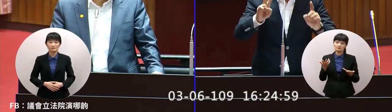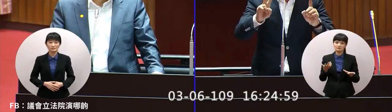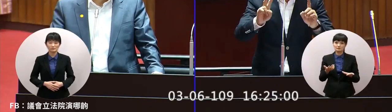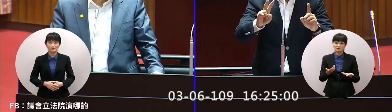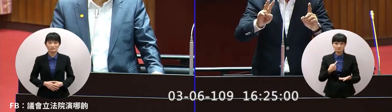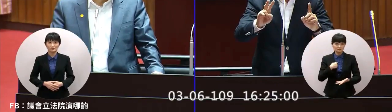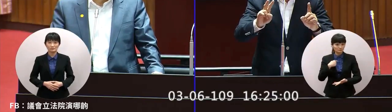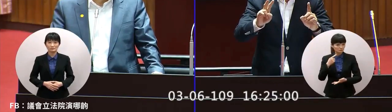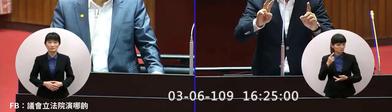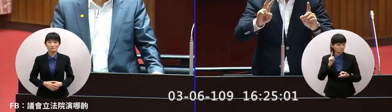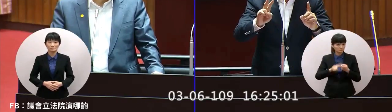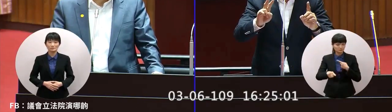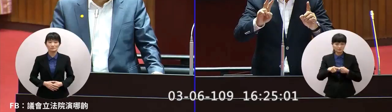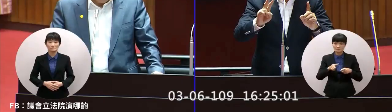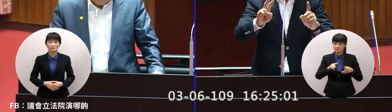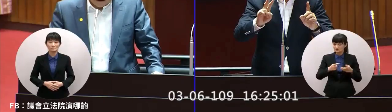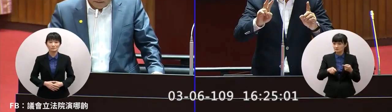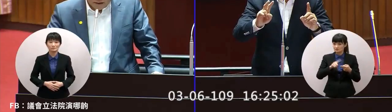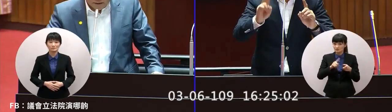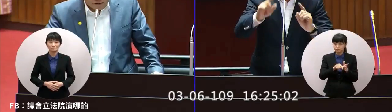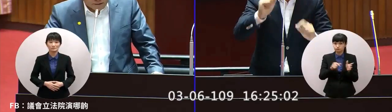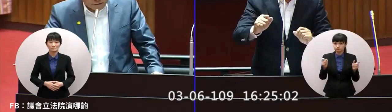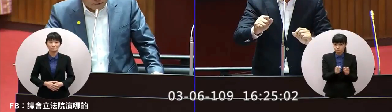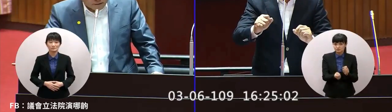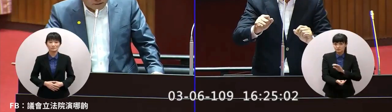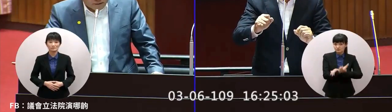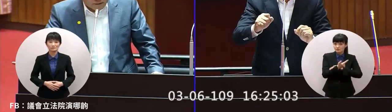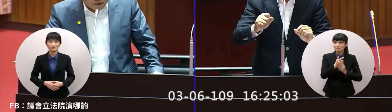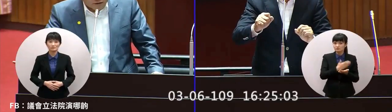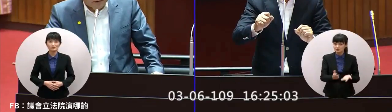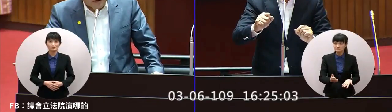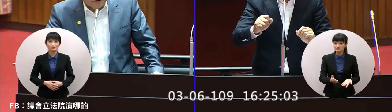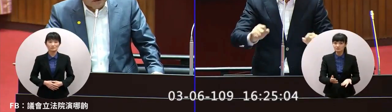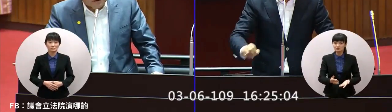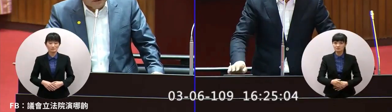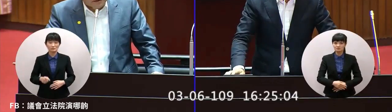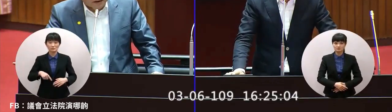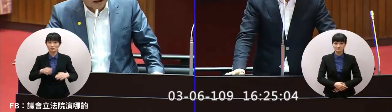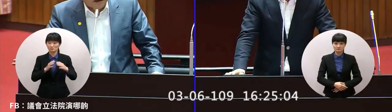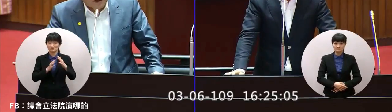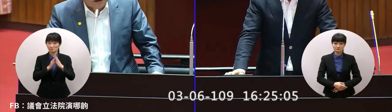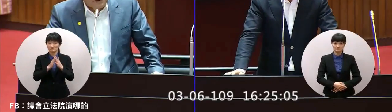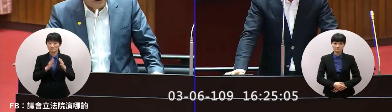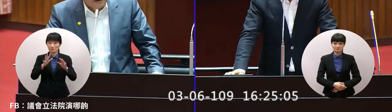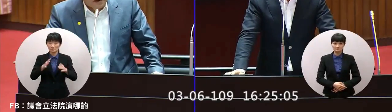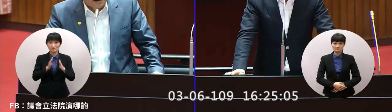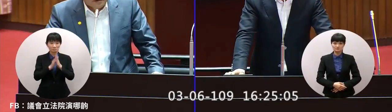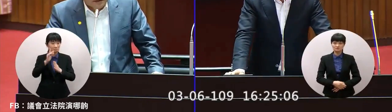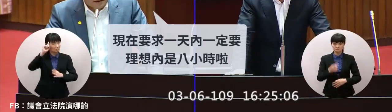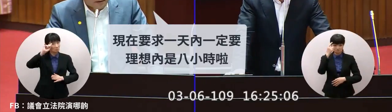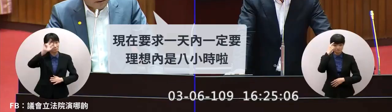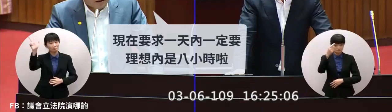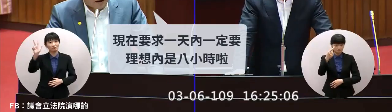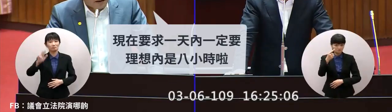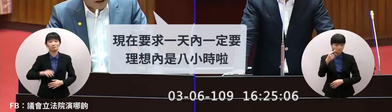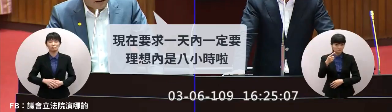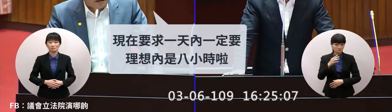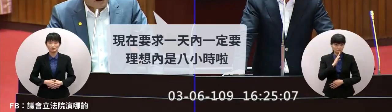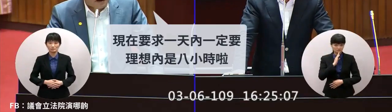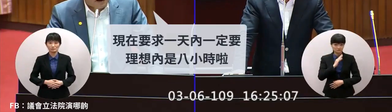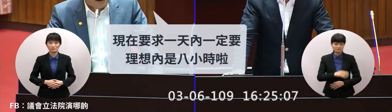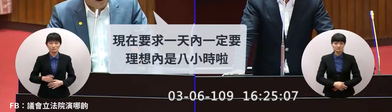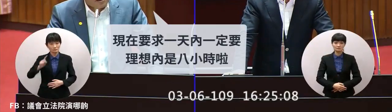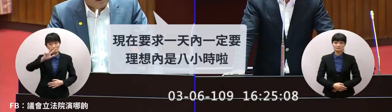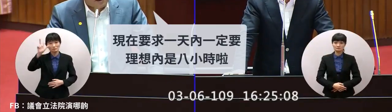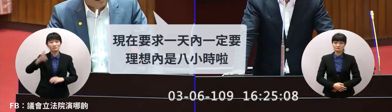应该是十二点钟就要解决啦。对，两工四啊八点钟哦。 要求甲即马一工啦， 一工哈， 即马要讲一工来